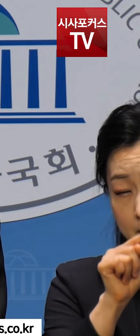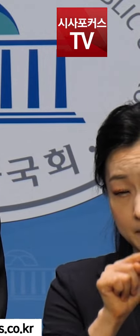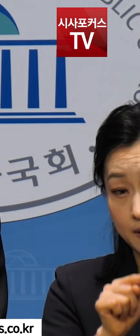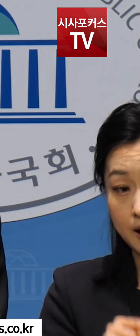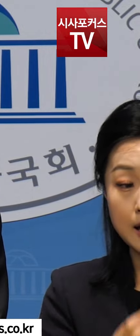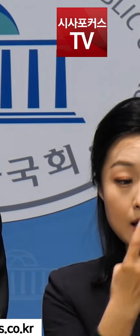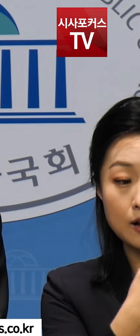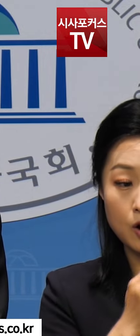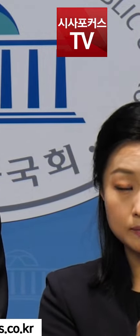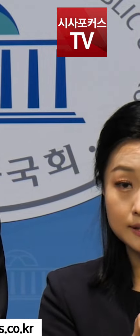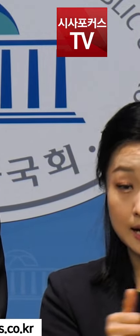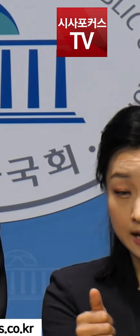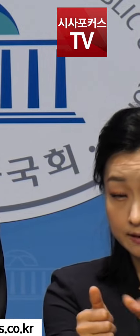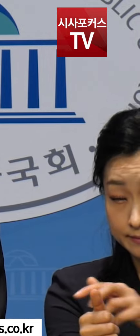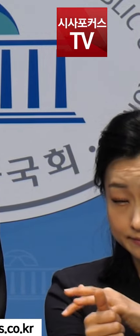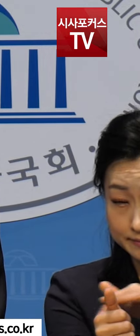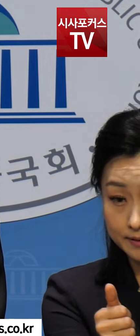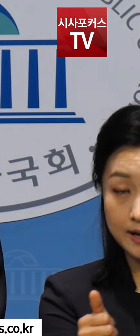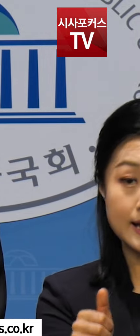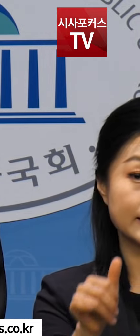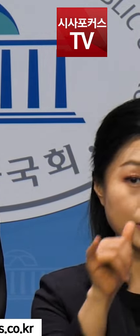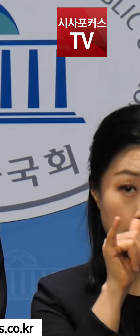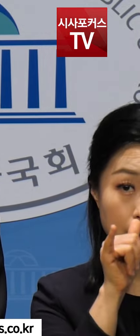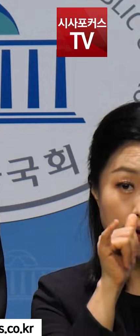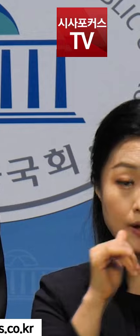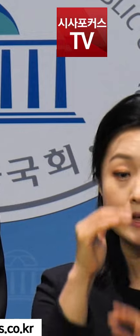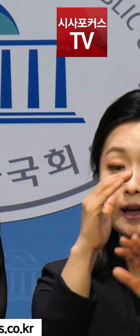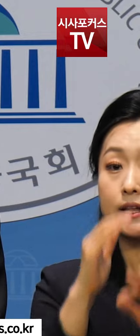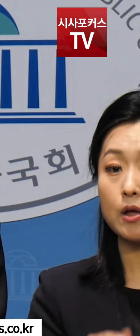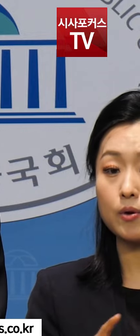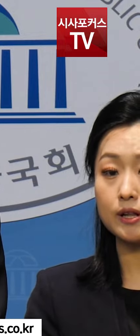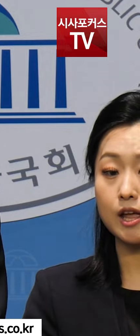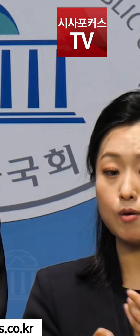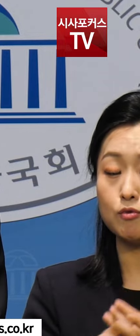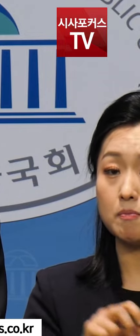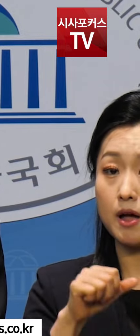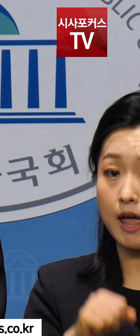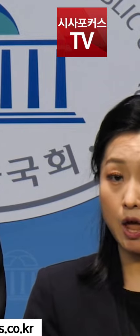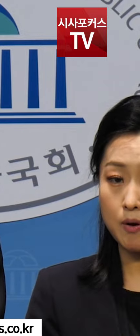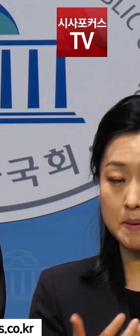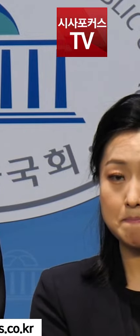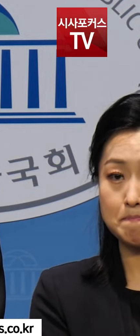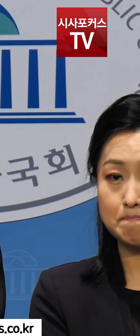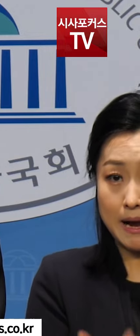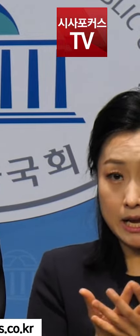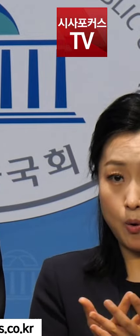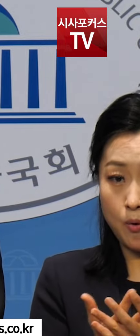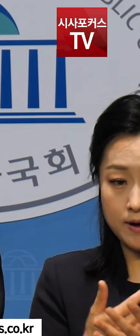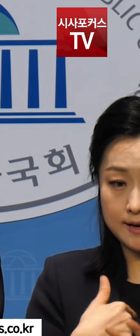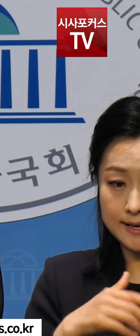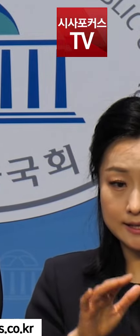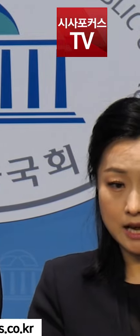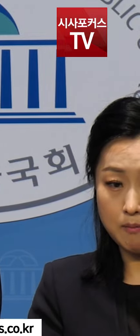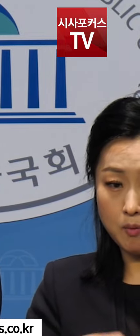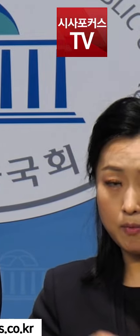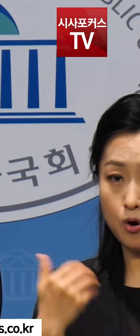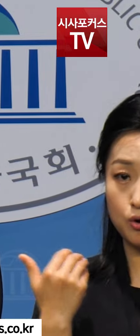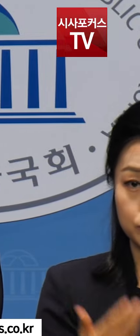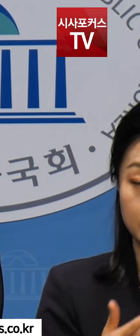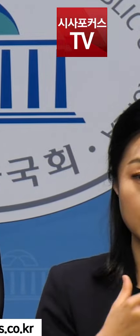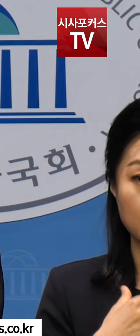정치 검찰에 의해 행해졌으며 이 같은 불법 행위들을 밝히고 반드시 책임을 물을